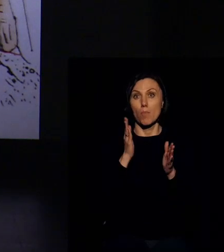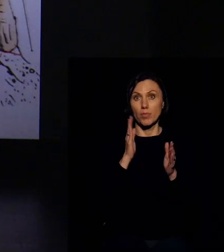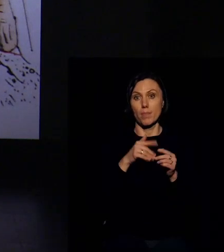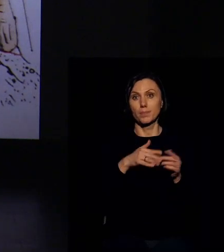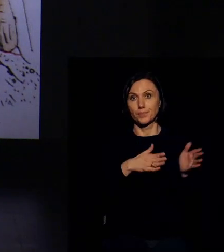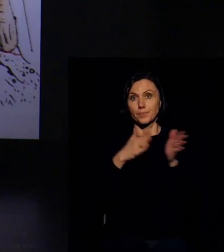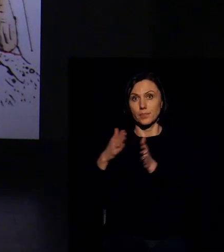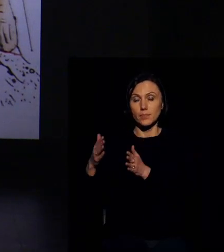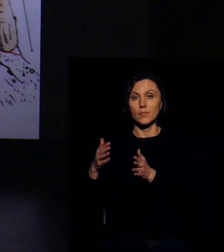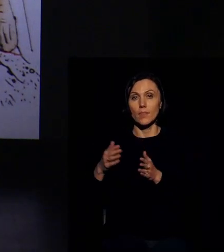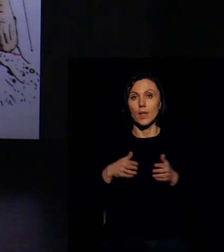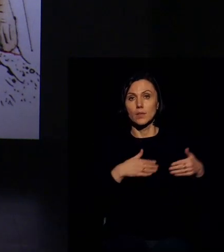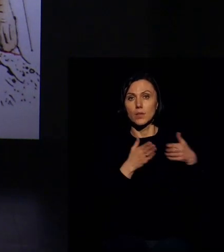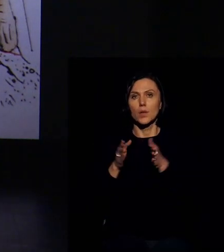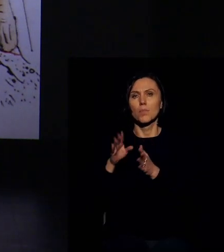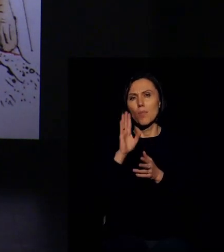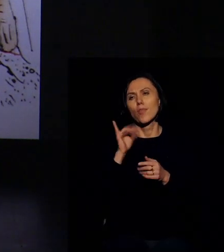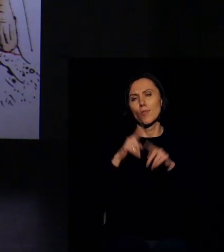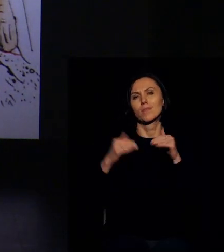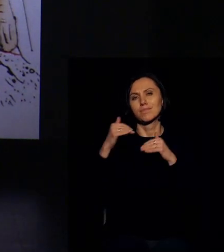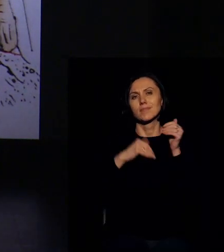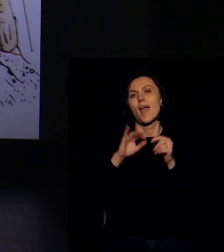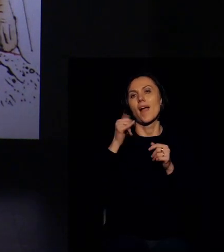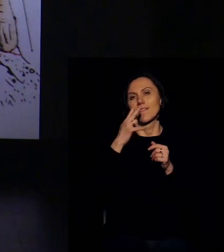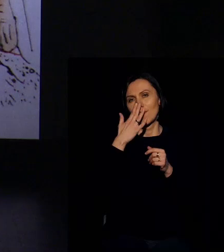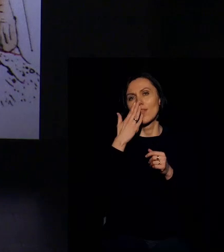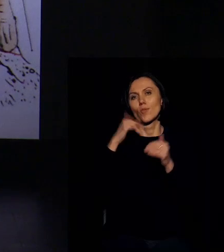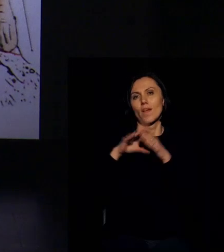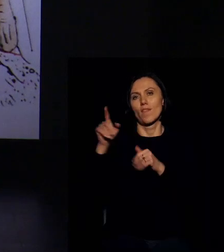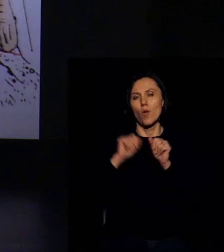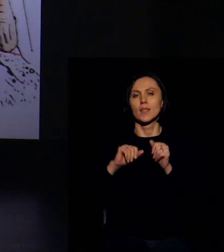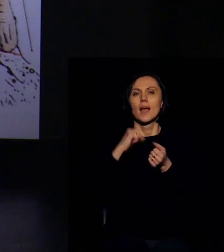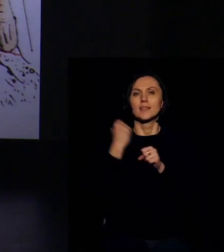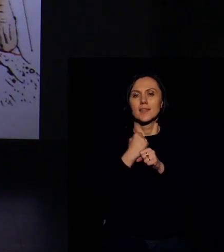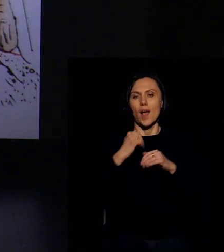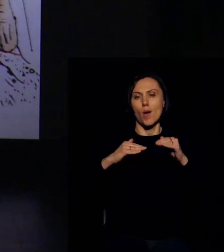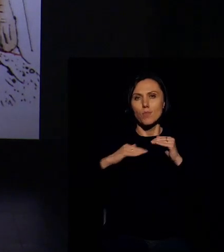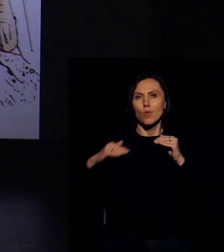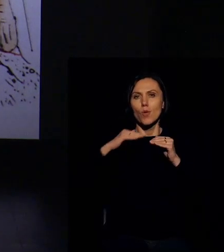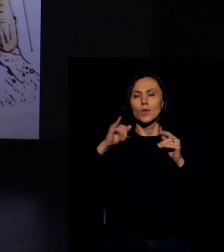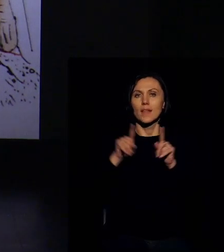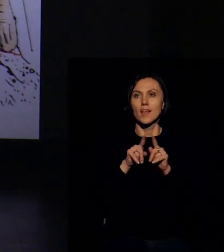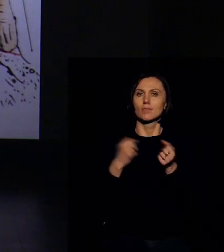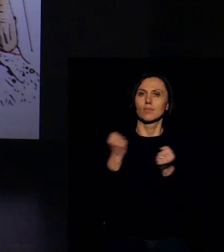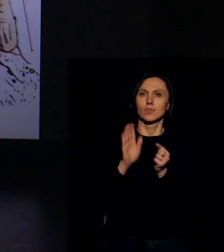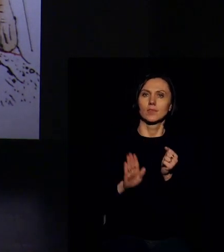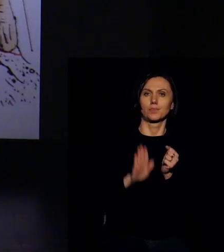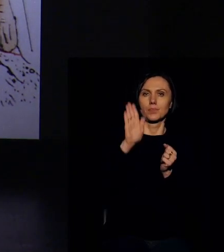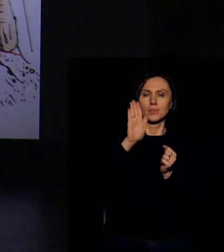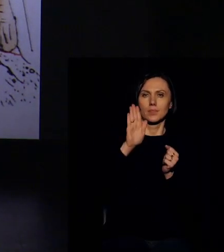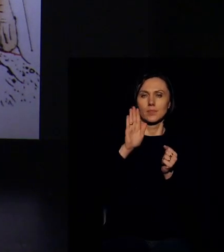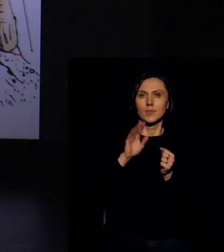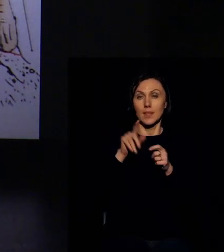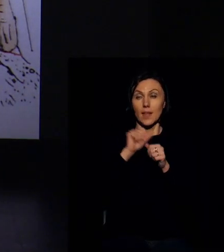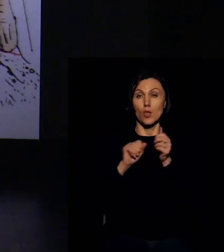typowymi krajobrazami dla Dolomitów, czyli półkami skalnymi i fragmentami stromymi do góry. I tak ona się